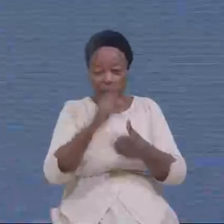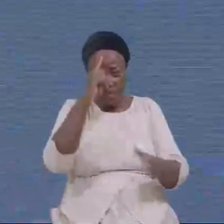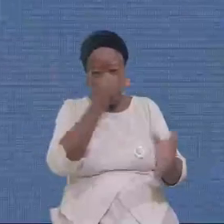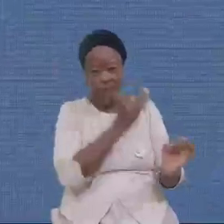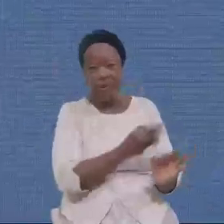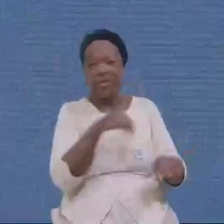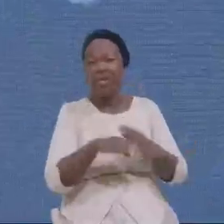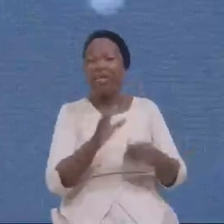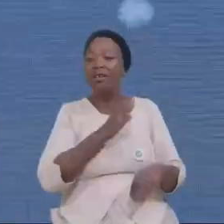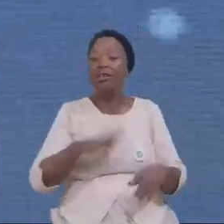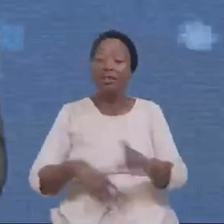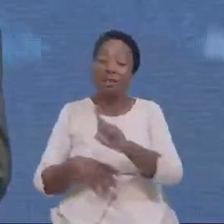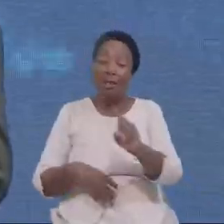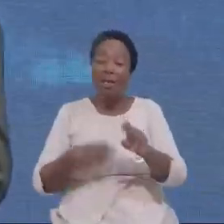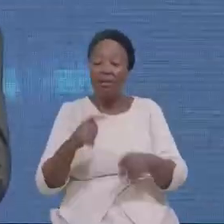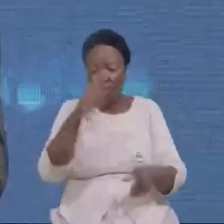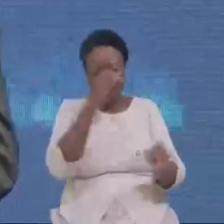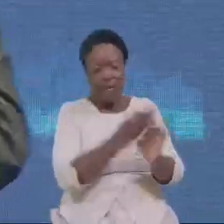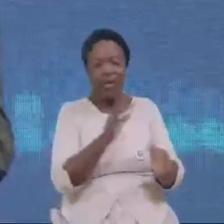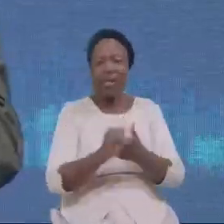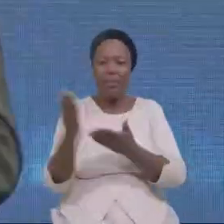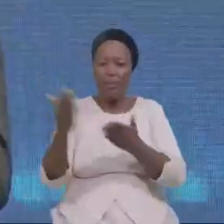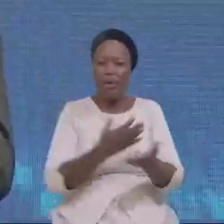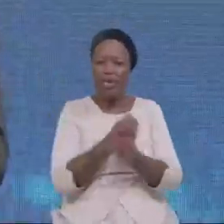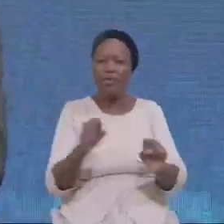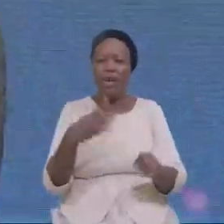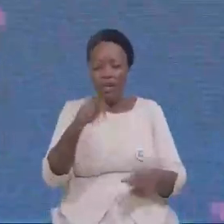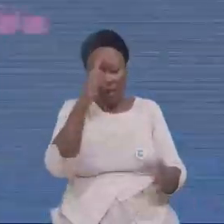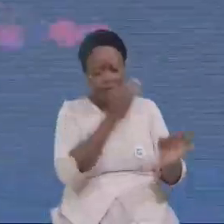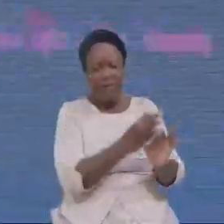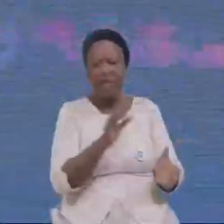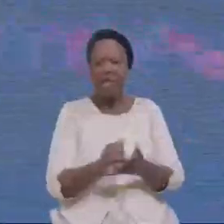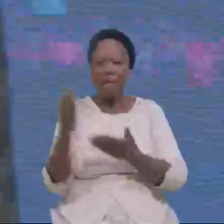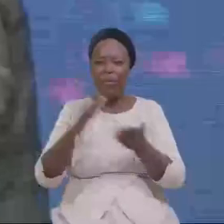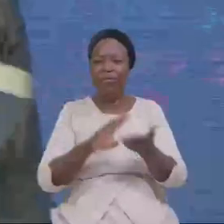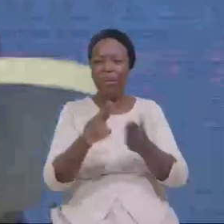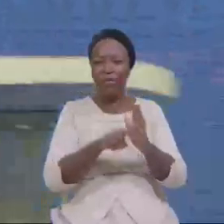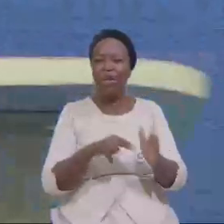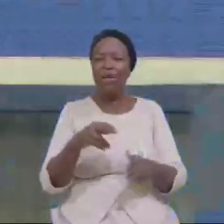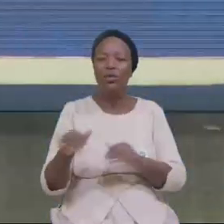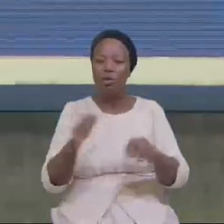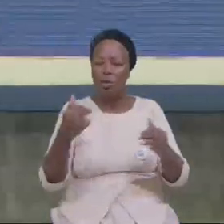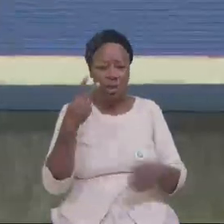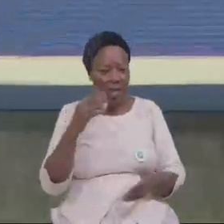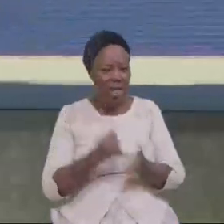Christ? La foi qui apporte le salut, la foi qui donne le pardon.